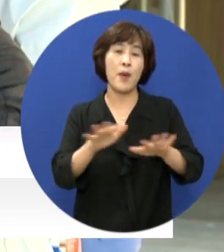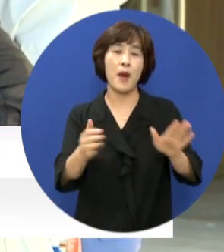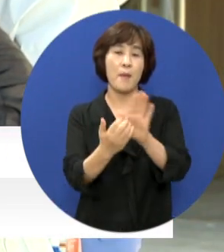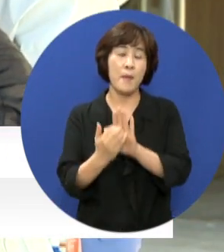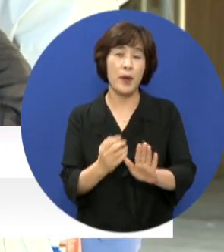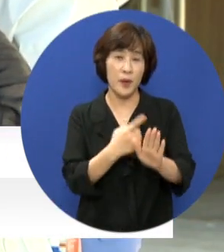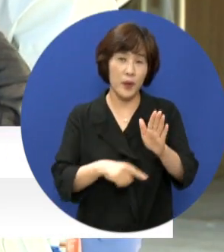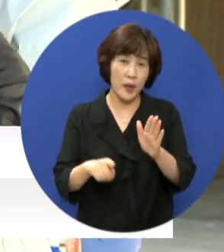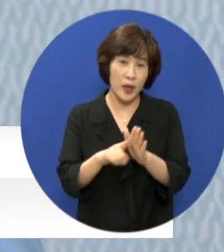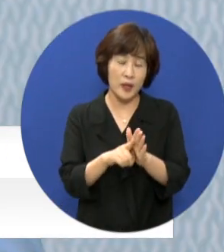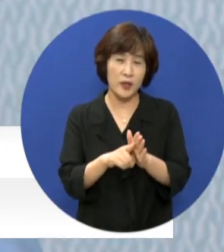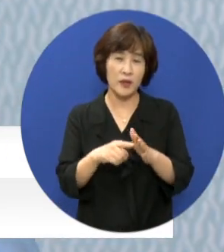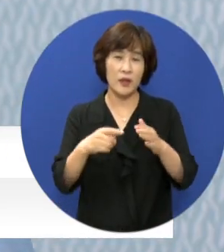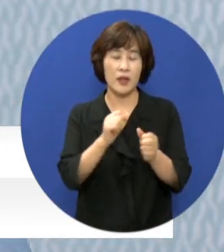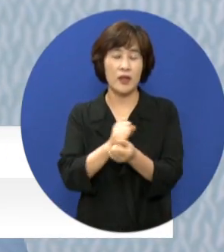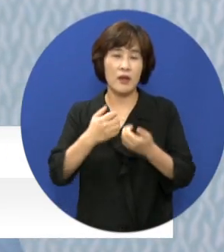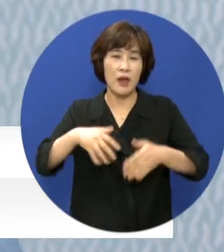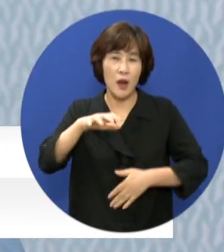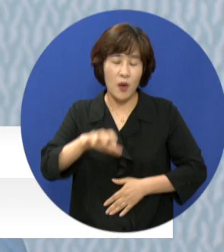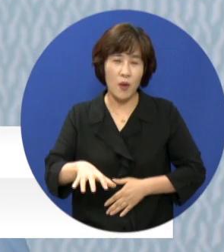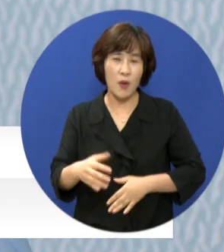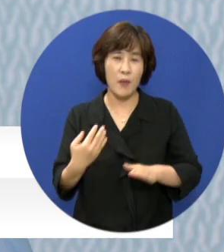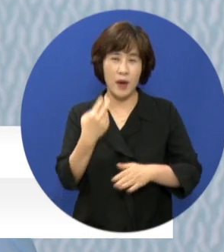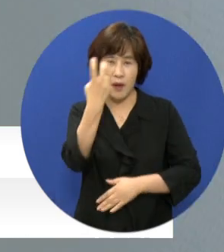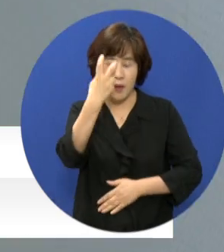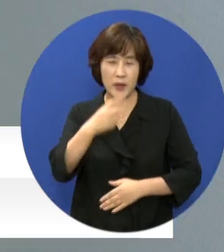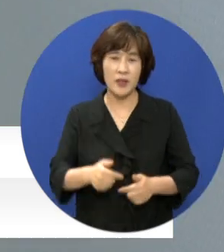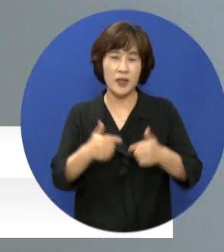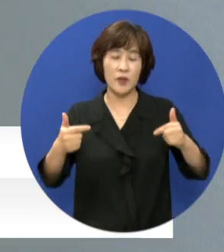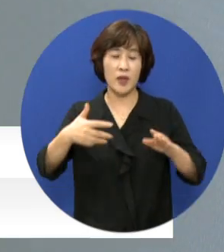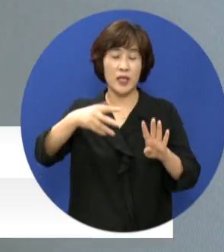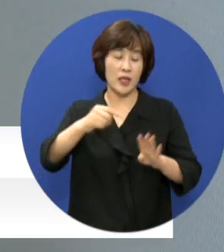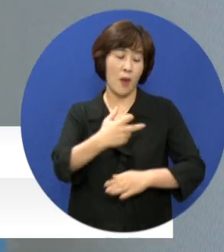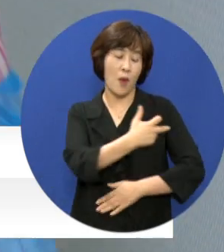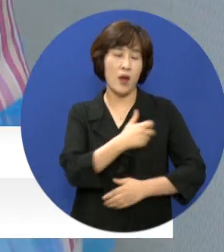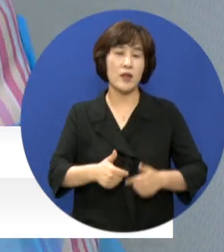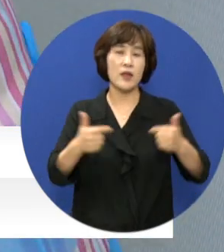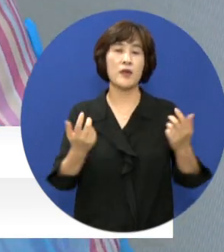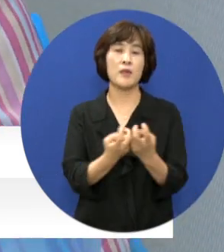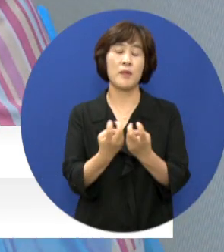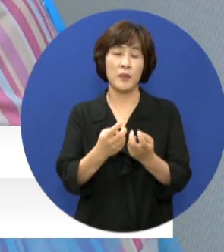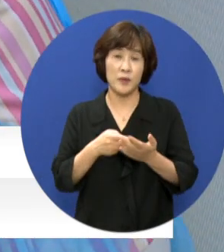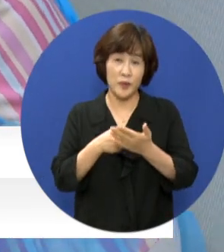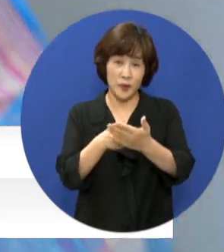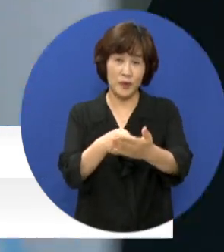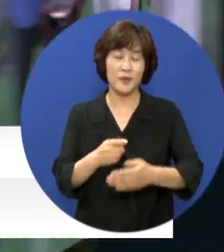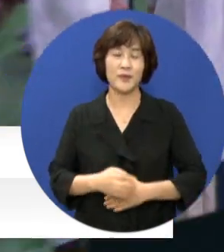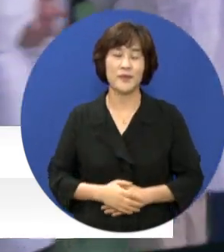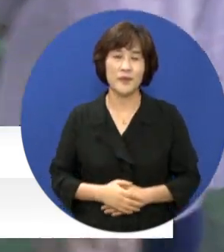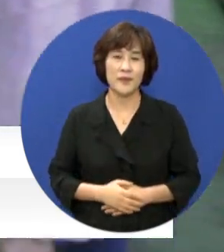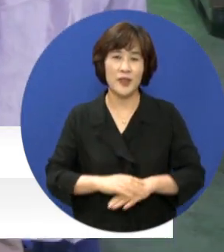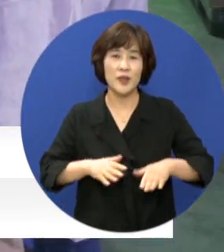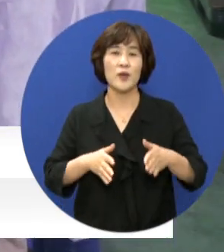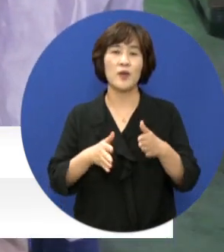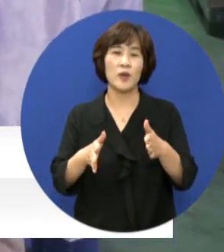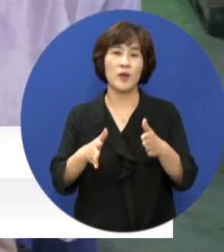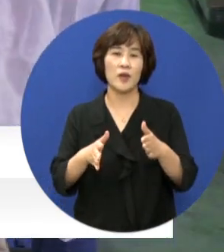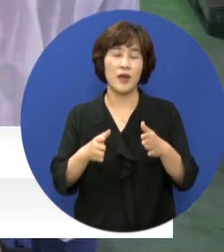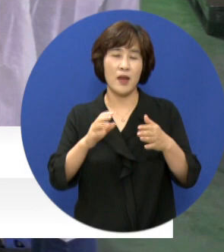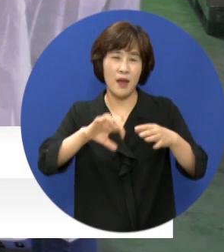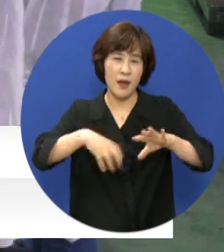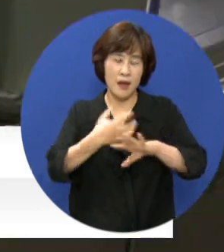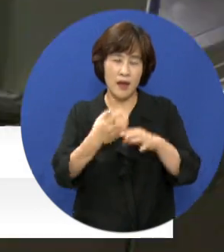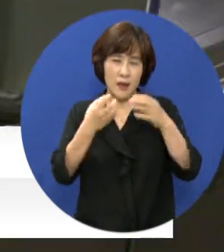유행의 대응하기 위해 휴학 시설 선제 감사를 늘리고 4차 적중률을 높이는 방안이 추진됩니다 전남도는